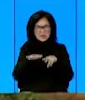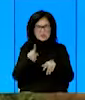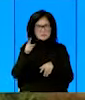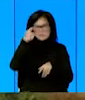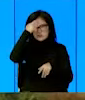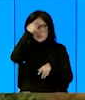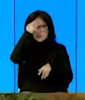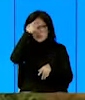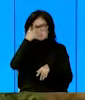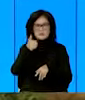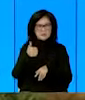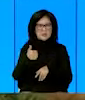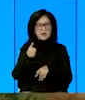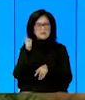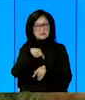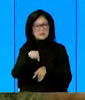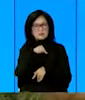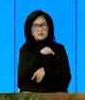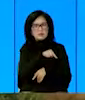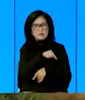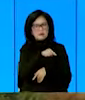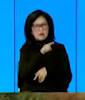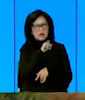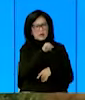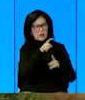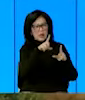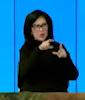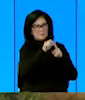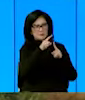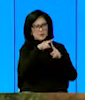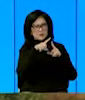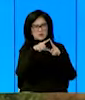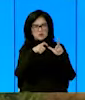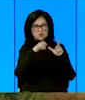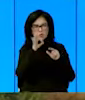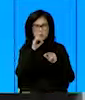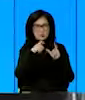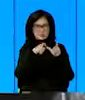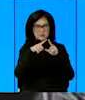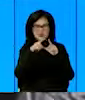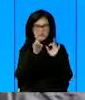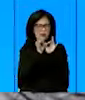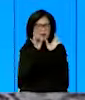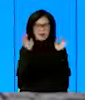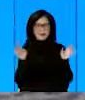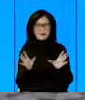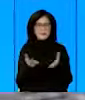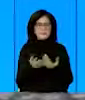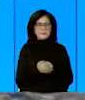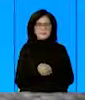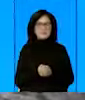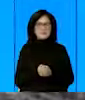banjir. Di antaranya, leptospirosis, kemudian juga hepatitis, tifoid, hingga korela.